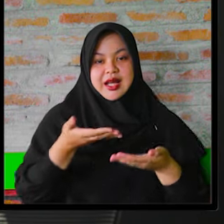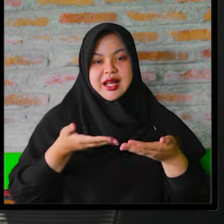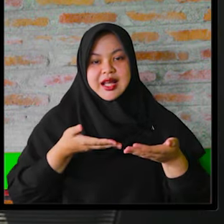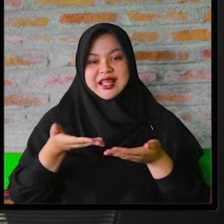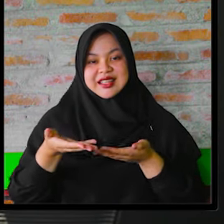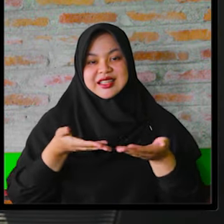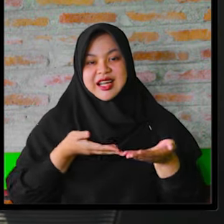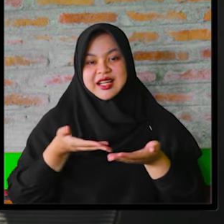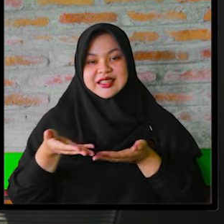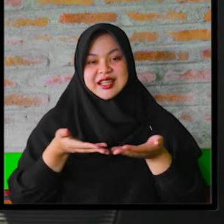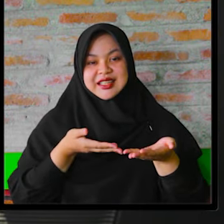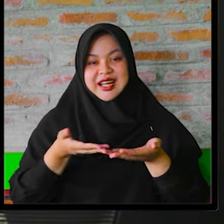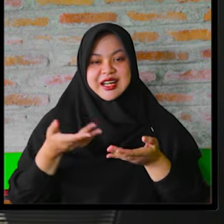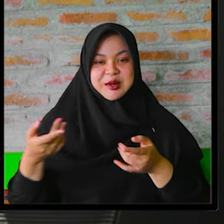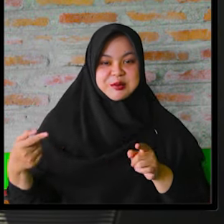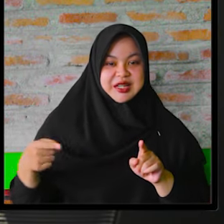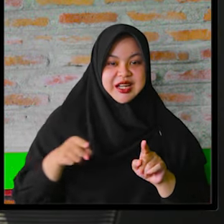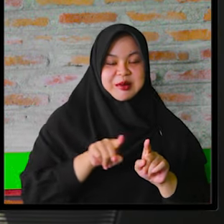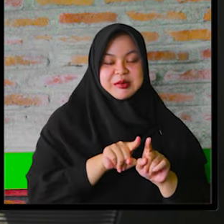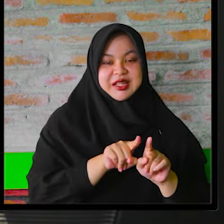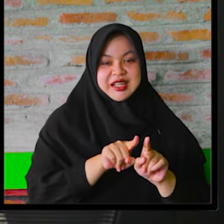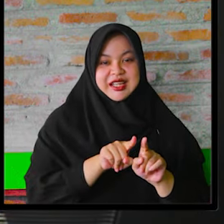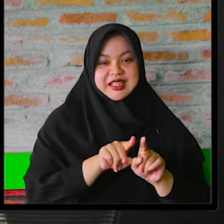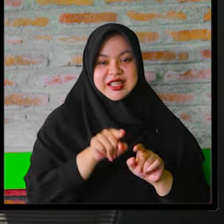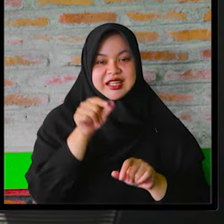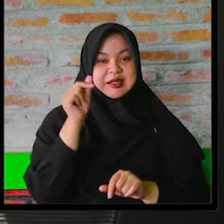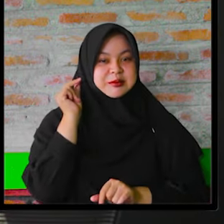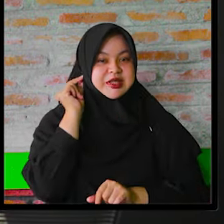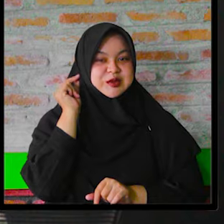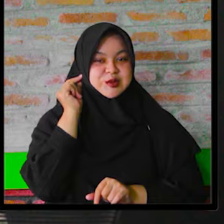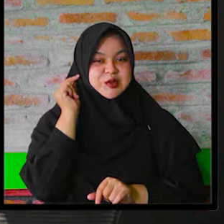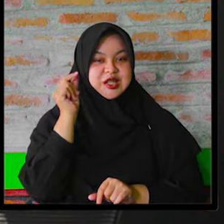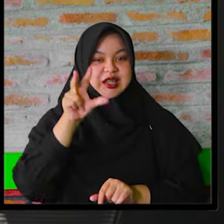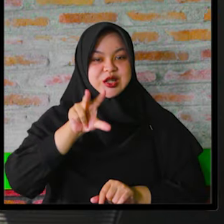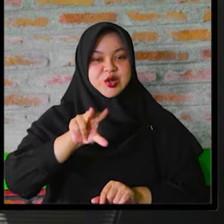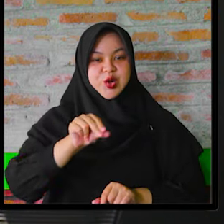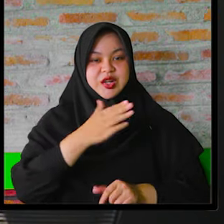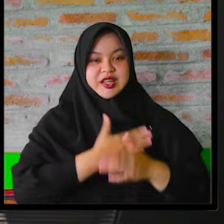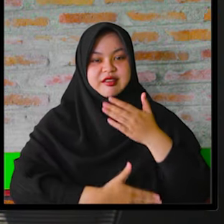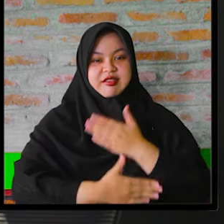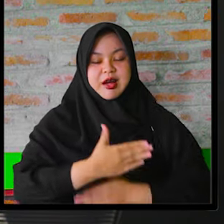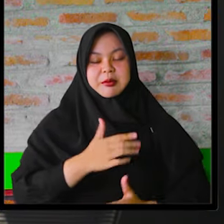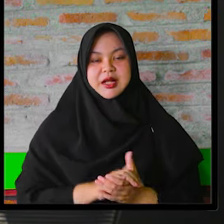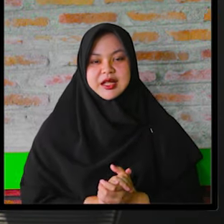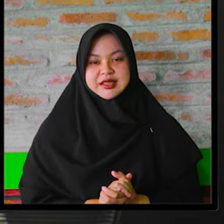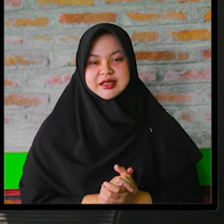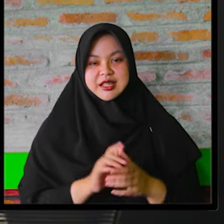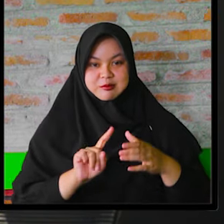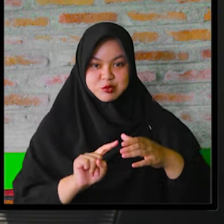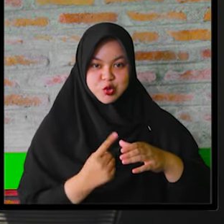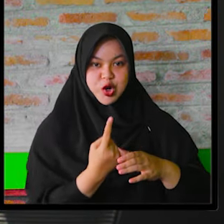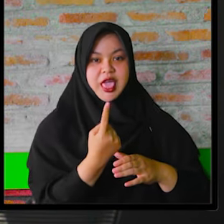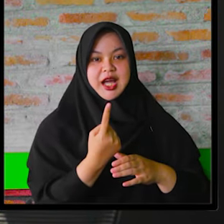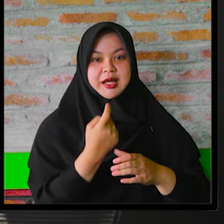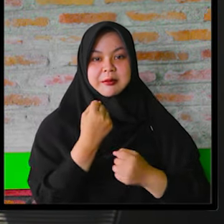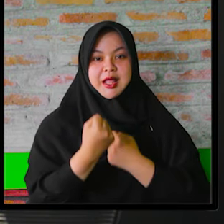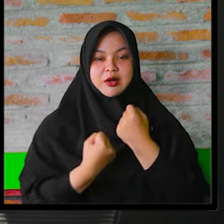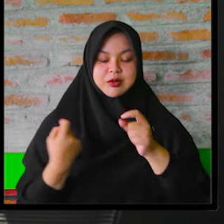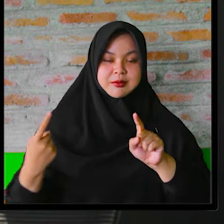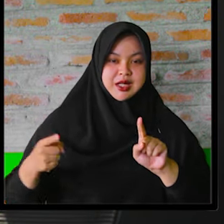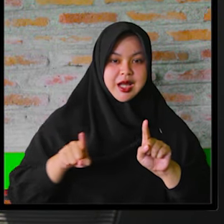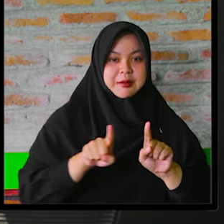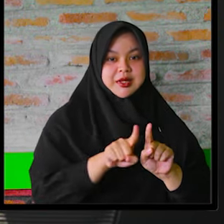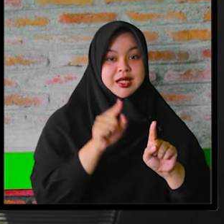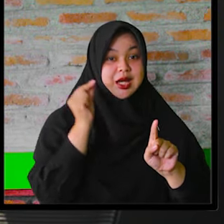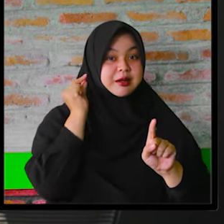ee pendampingan kepada perempuan non divabel begitu kemudian mulai untuk melakukan pendampingan kepada